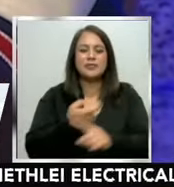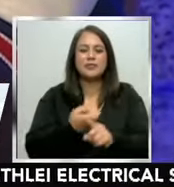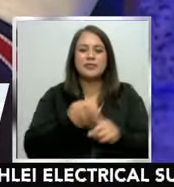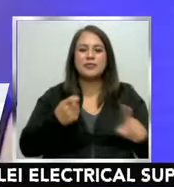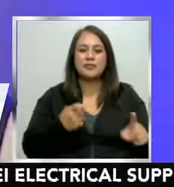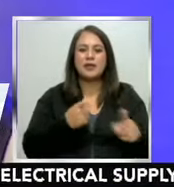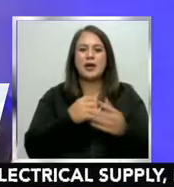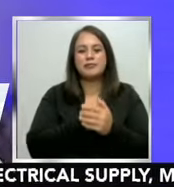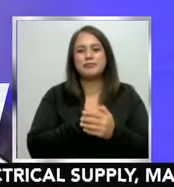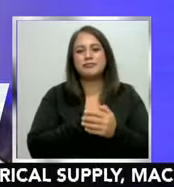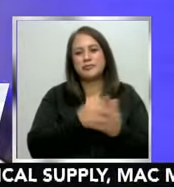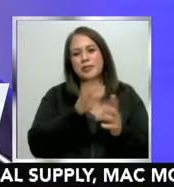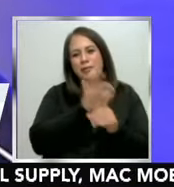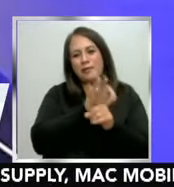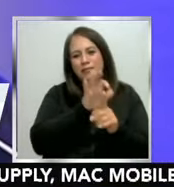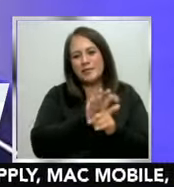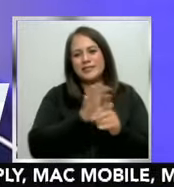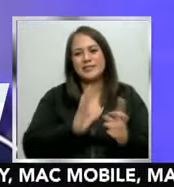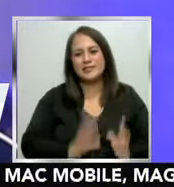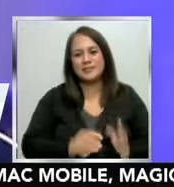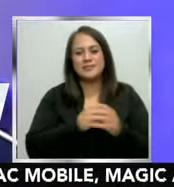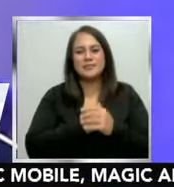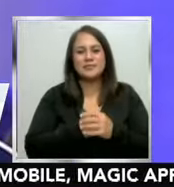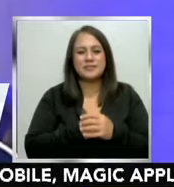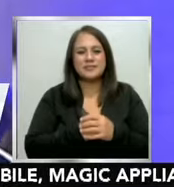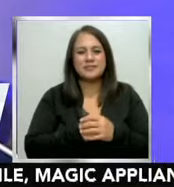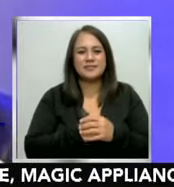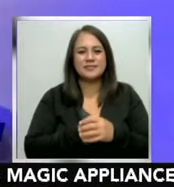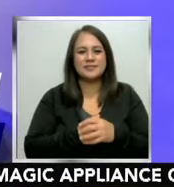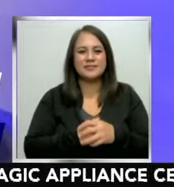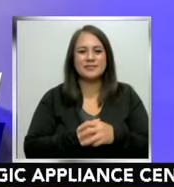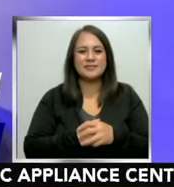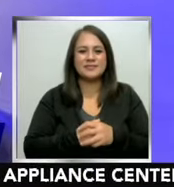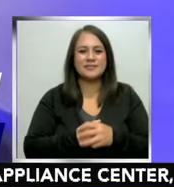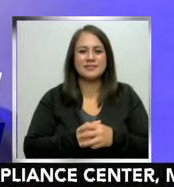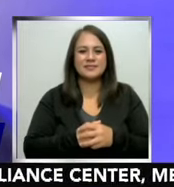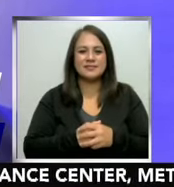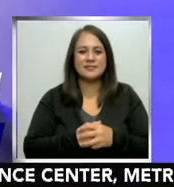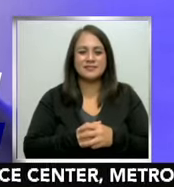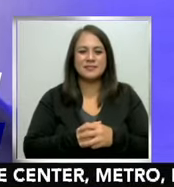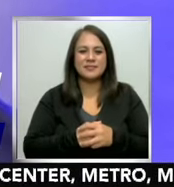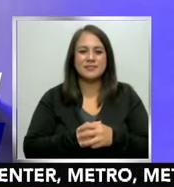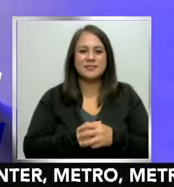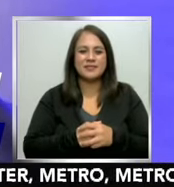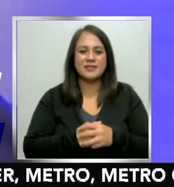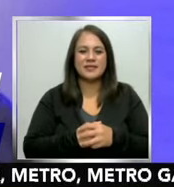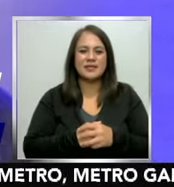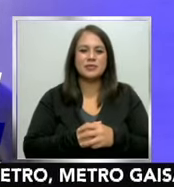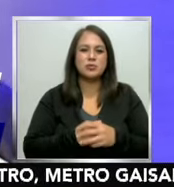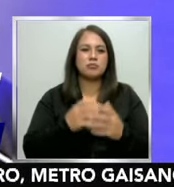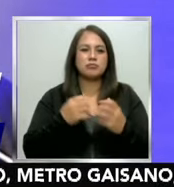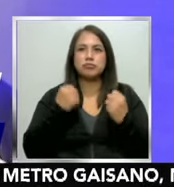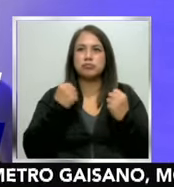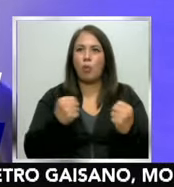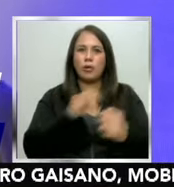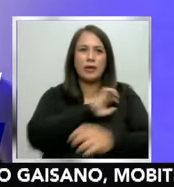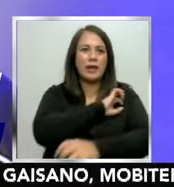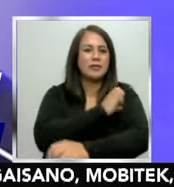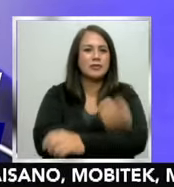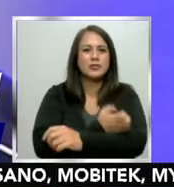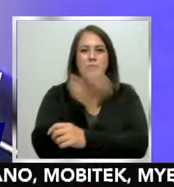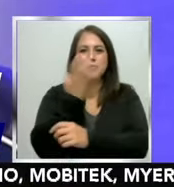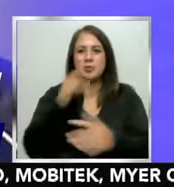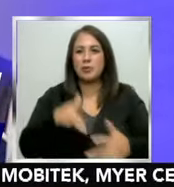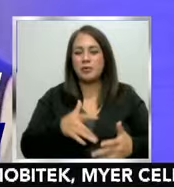Makers. Energy가 지금 tour를 하고 있으면서 kasi sobrang lakas po yung energy namin by life, kaya doon po